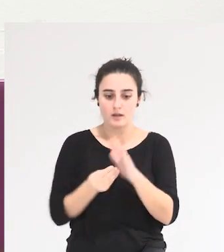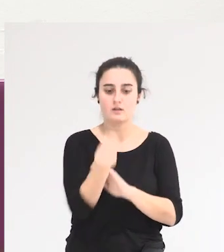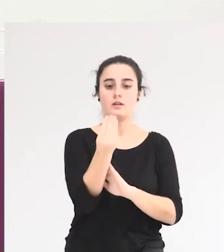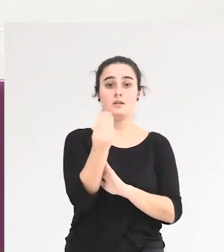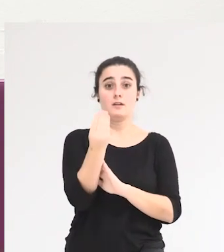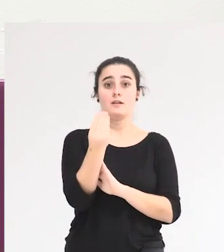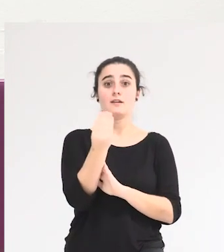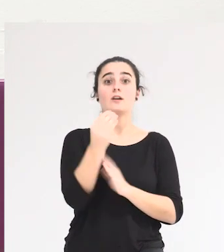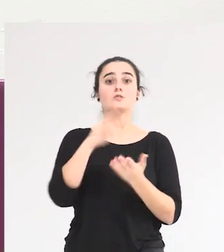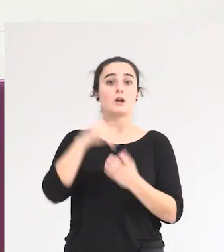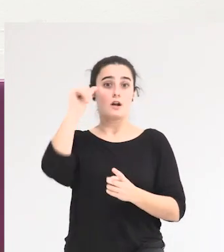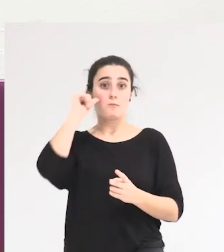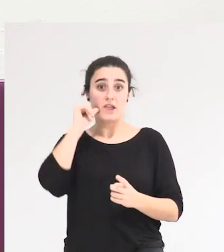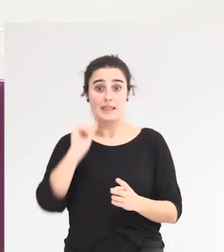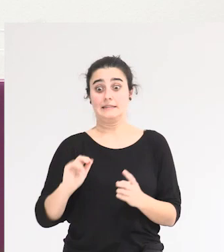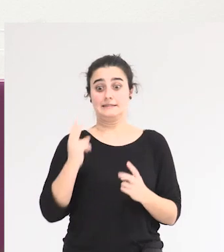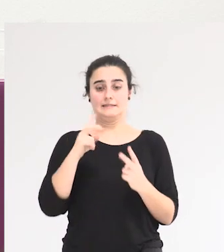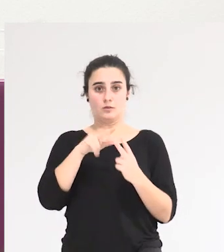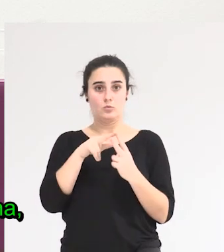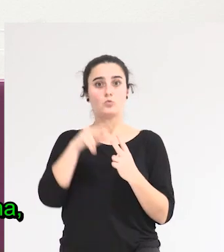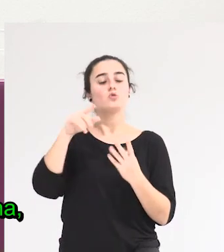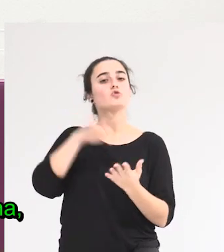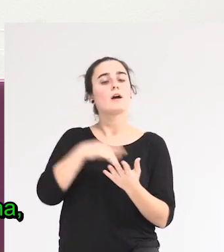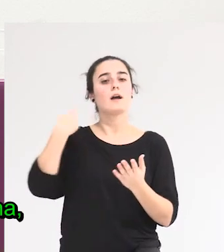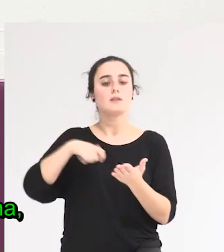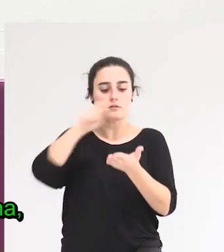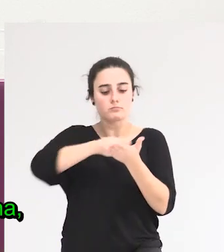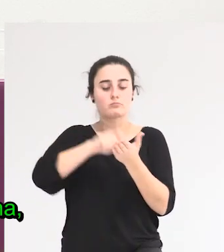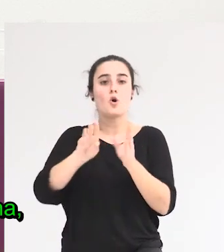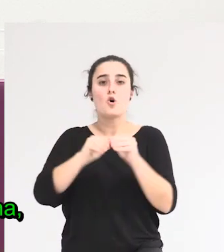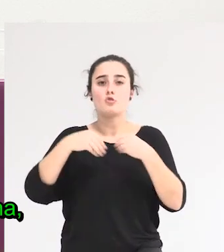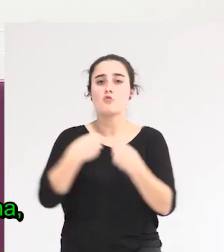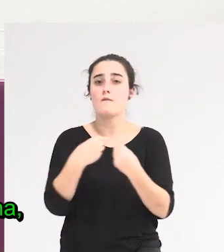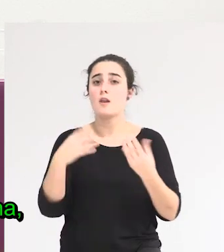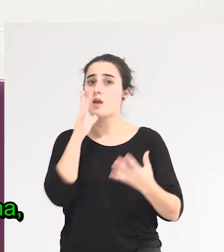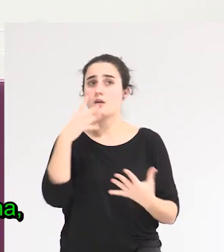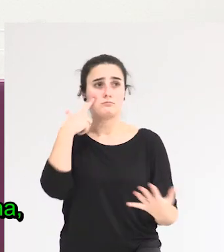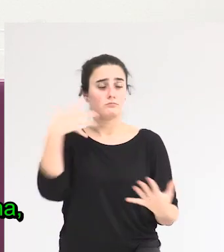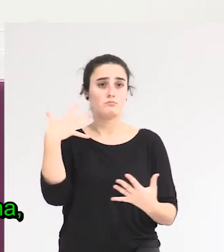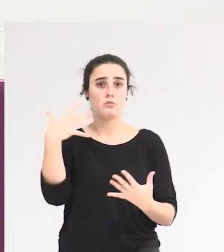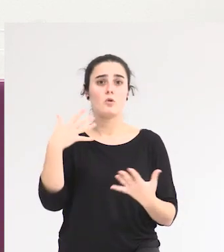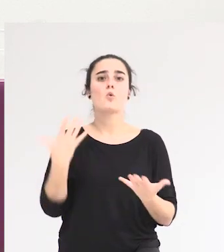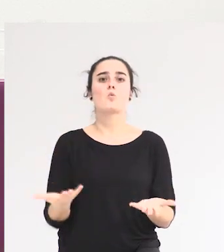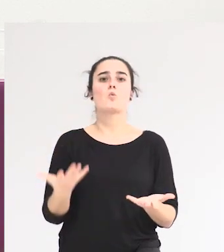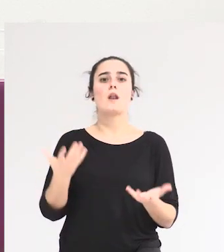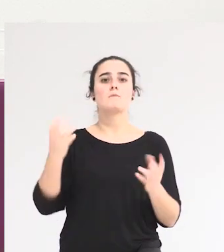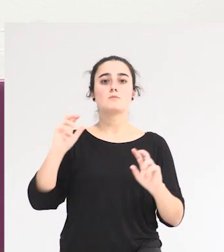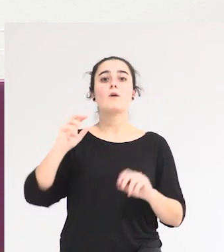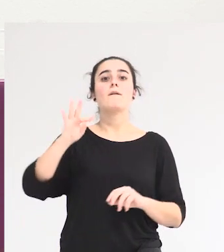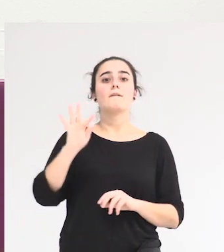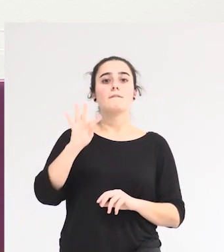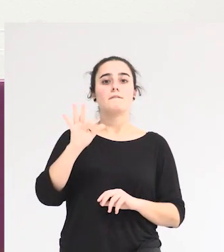aurdun zegoen bigarren aldiz, eta idazten ari zen novela handi bat, gaur egun mundu guztiak ezagutzen duena oraindik ere, ezta? Frankenstein. Orduan,